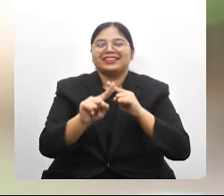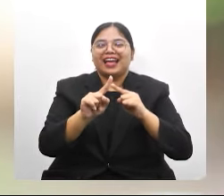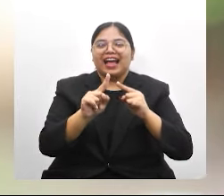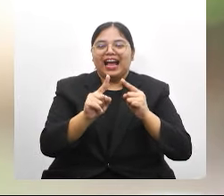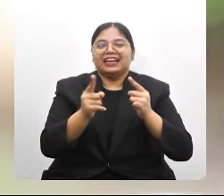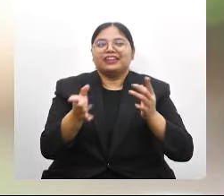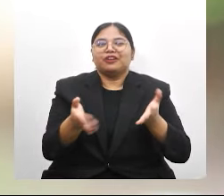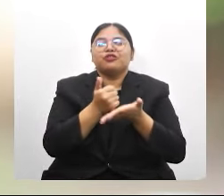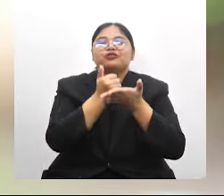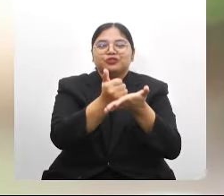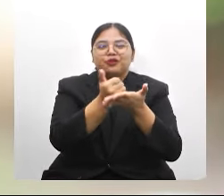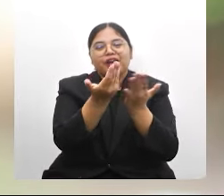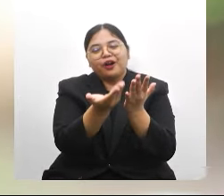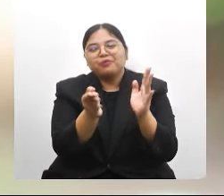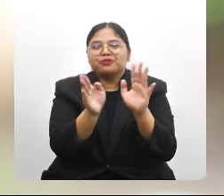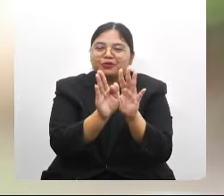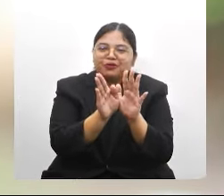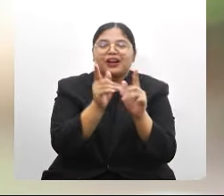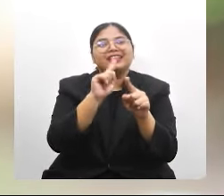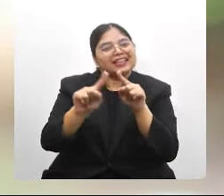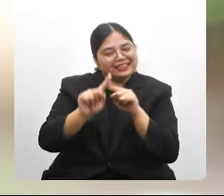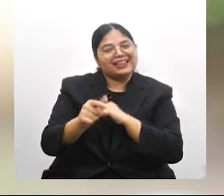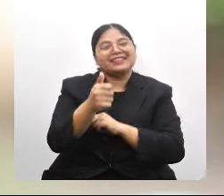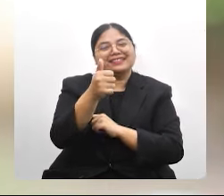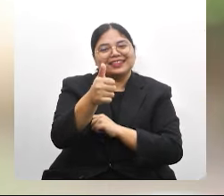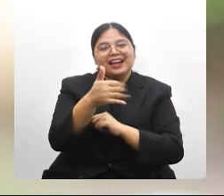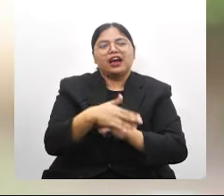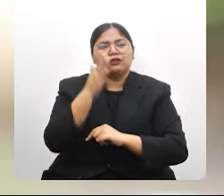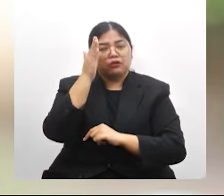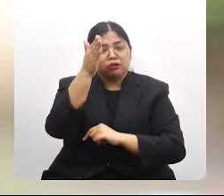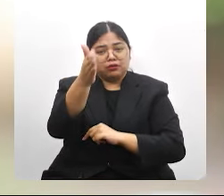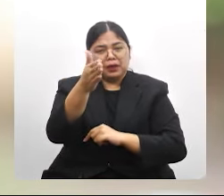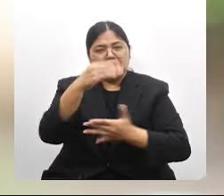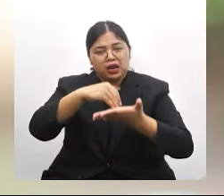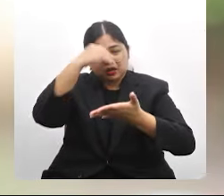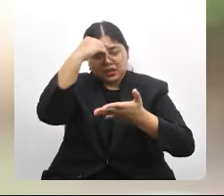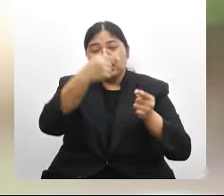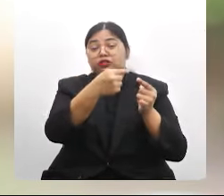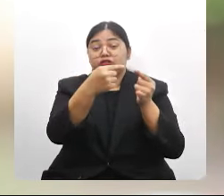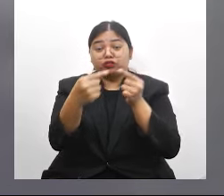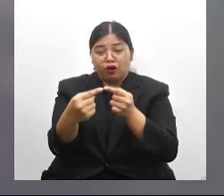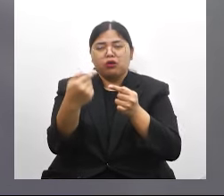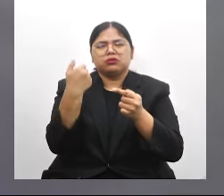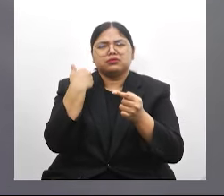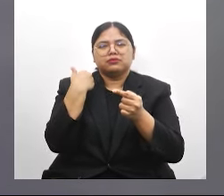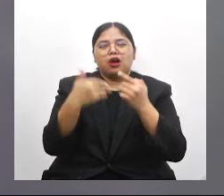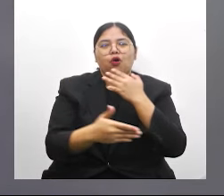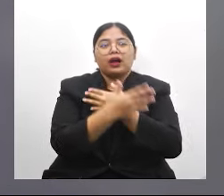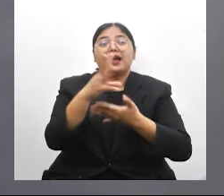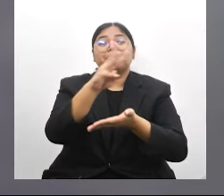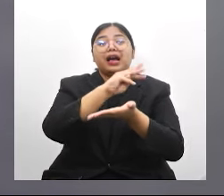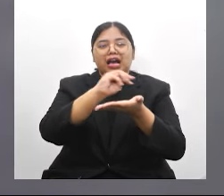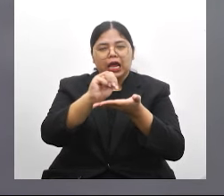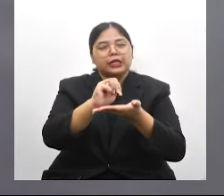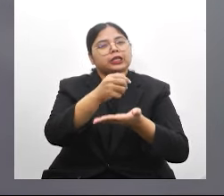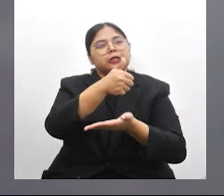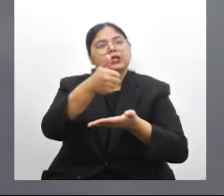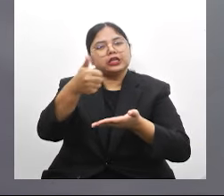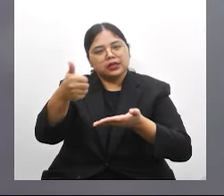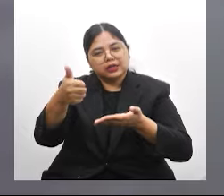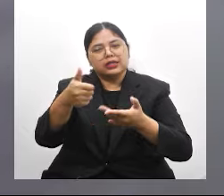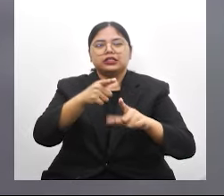ครอบครัวซึ่งต่อไปอนาคตถ้าเ่อน้องๆนักเรียนมีโอกาสได้ศึกษาต่อก็มีโอกาสที่จะเข้าไปมหาวิวิยาลัยที่ที่ดีๆขึ้นแล